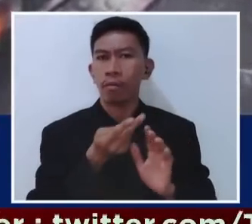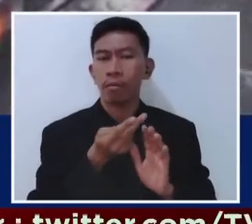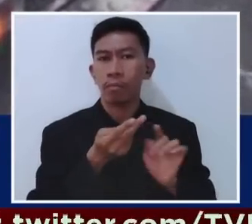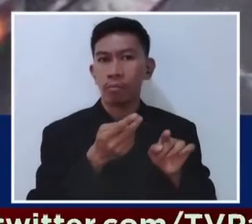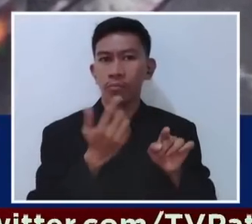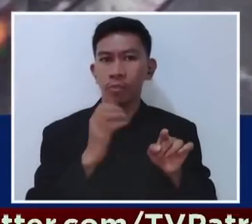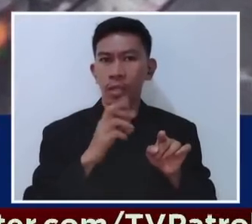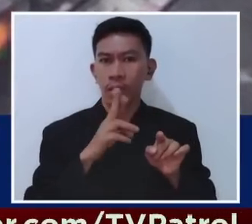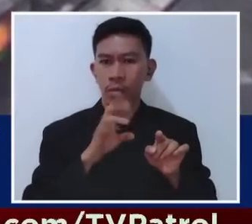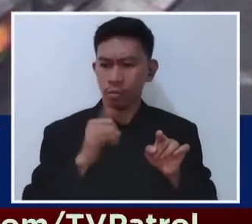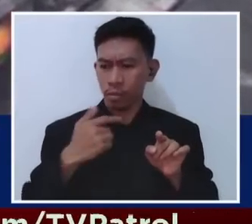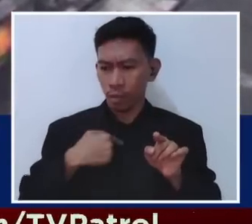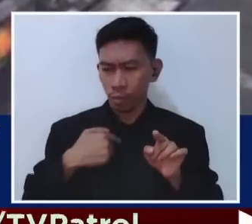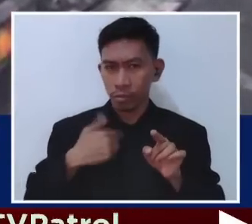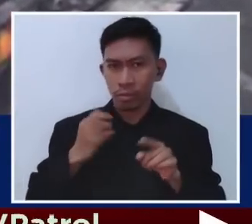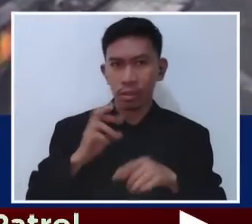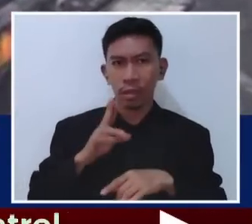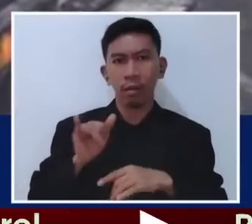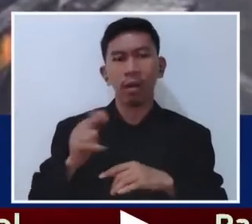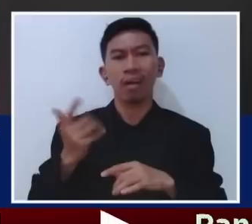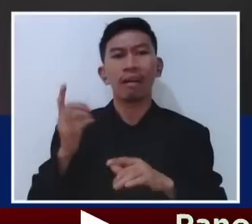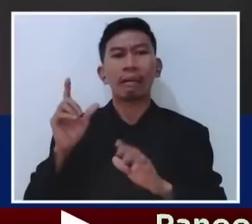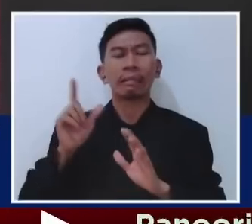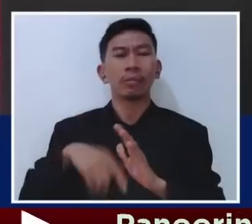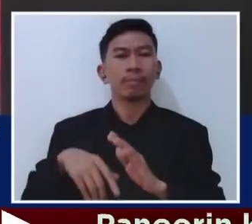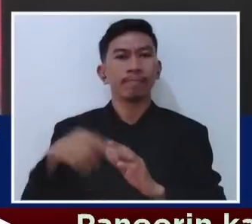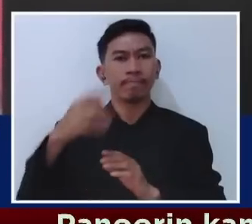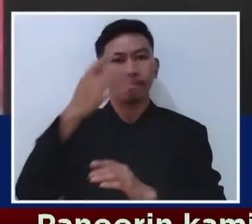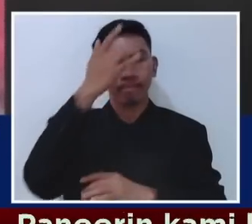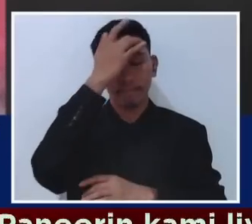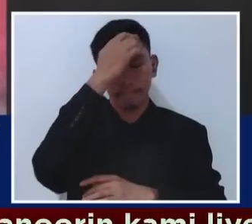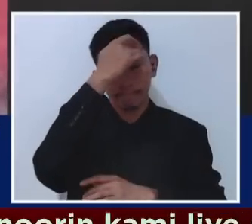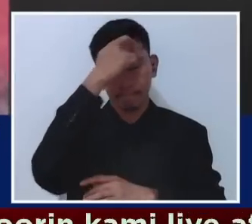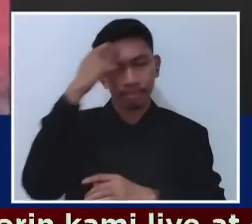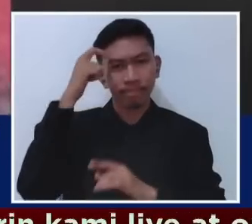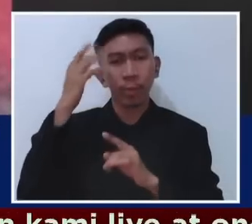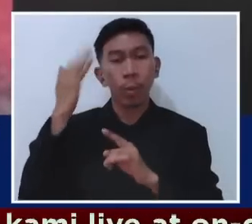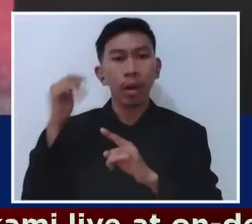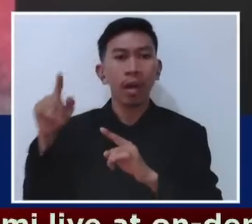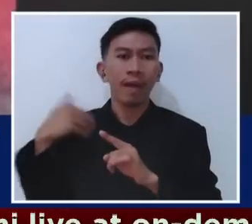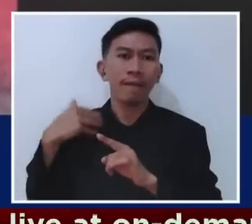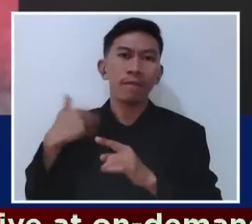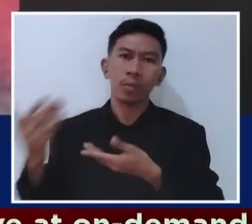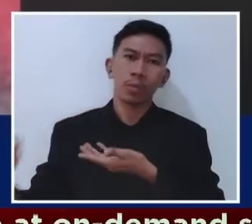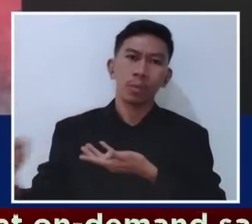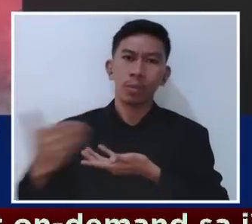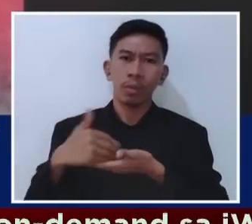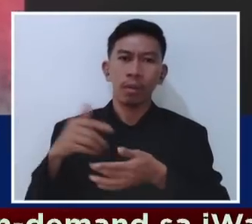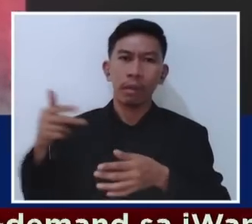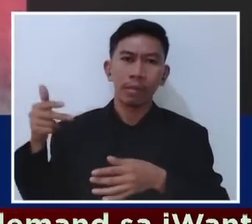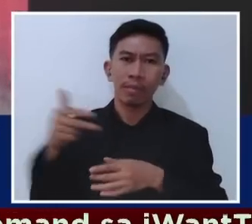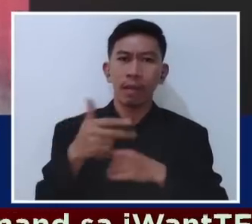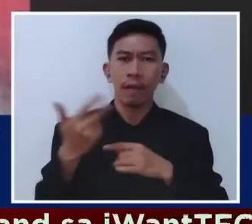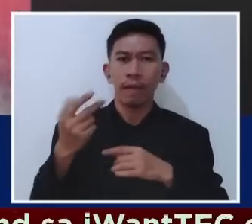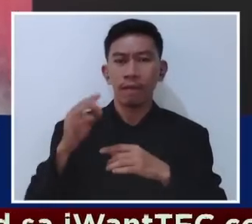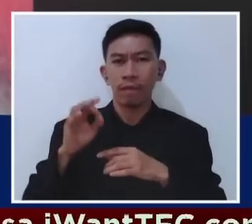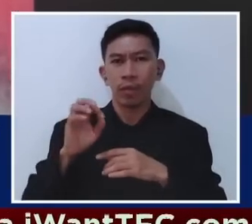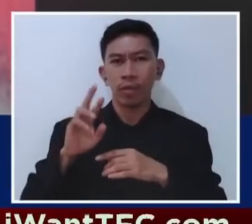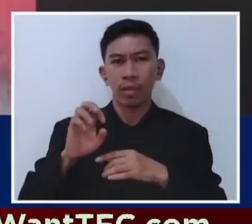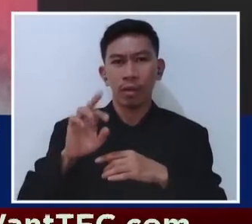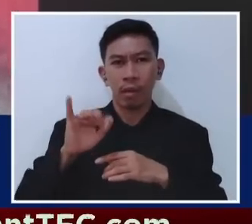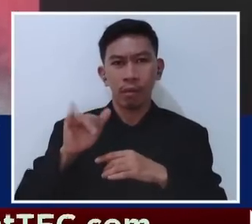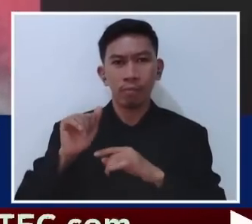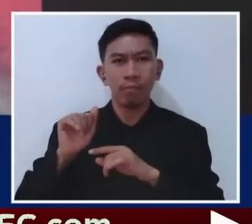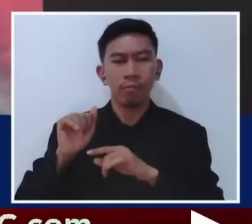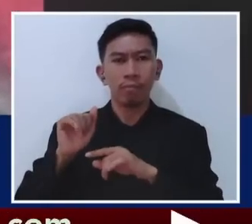pumuntang punerarya sa kanilang bahay dahil hindi niya agad nabayaran ang inutang na 5,000 na lumobo